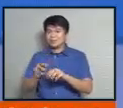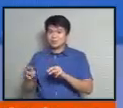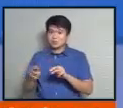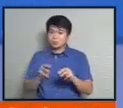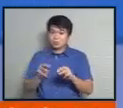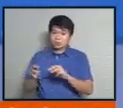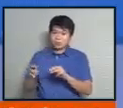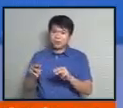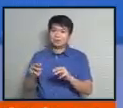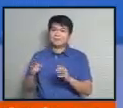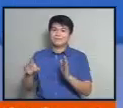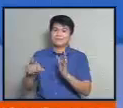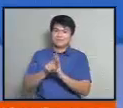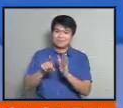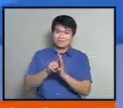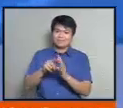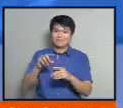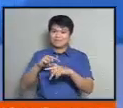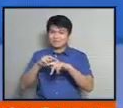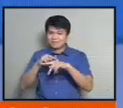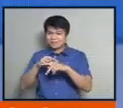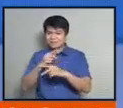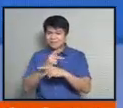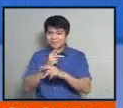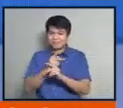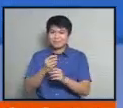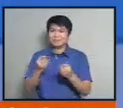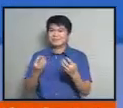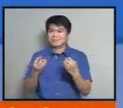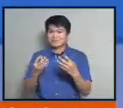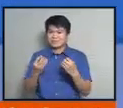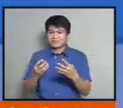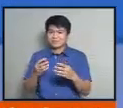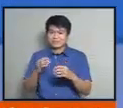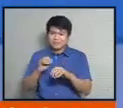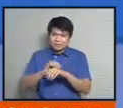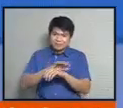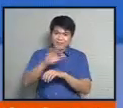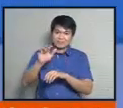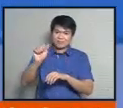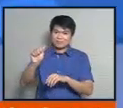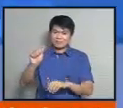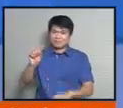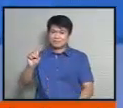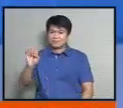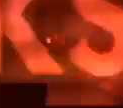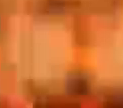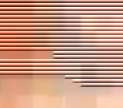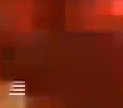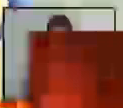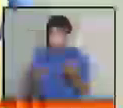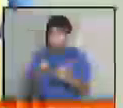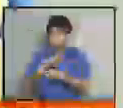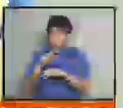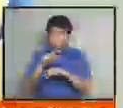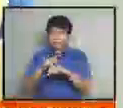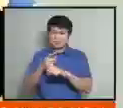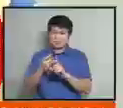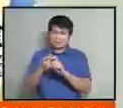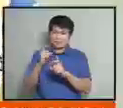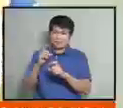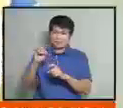products. Sa kabila ng patuloy na pagdami ng kaso ng African Swine Fever sa bansa, ayon sa